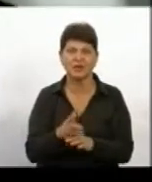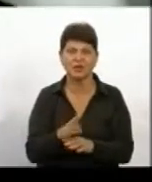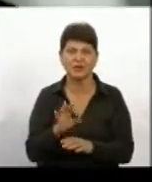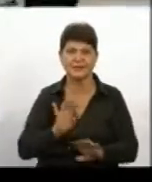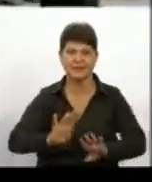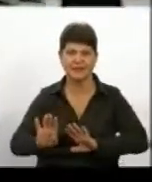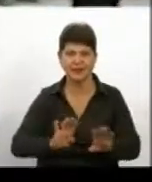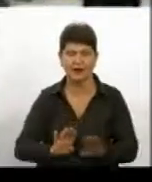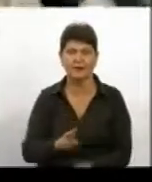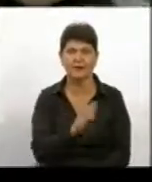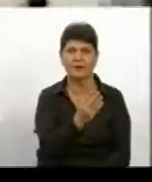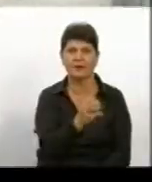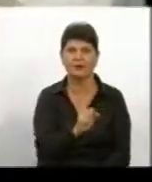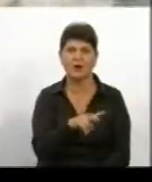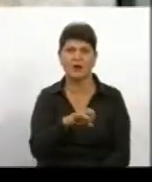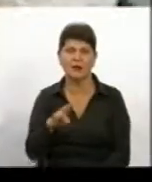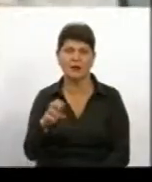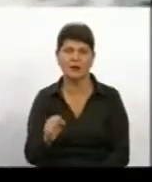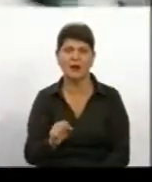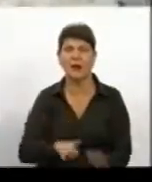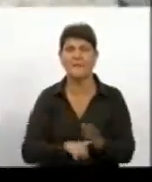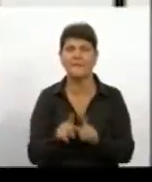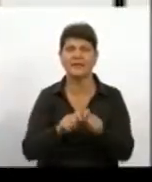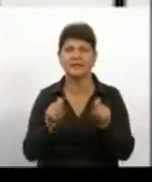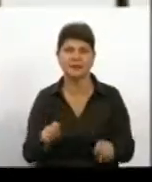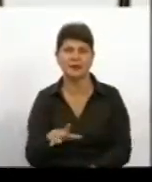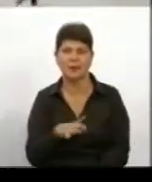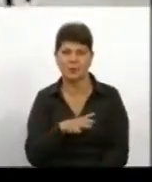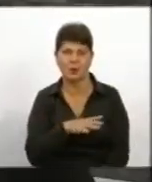відбулася у колишньому кінотеатрі «Родина», нині «Сінема Фемелі».